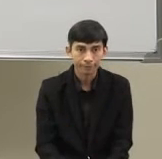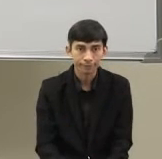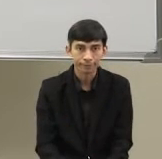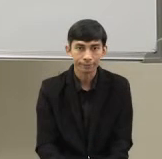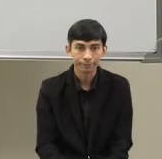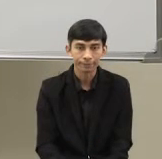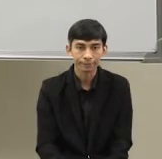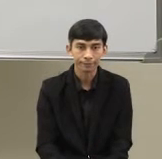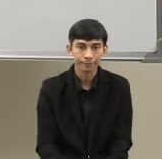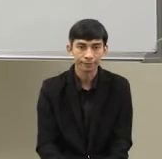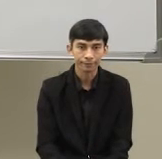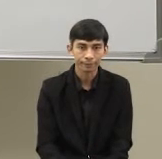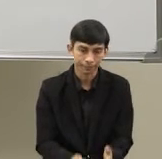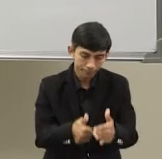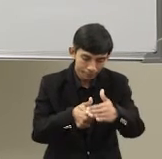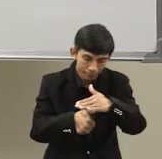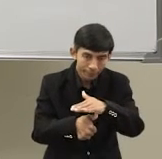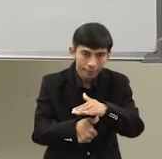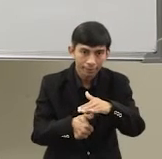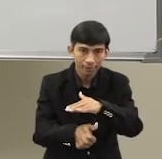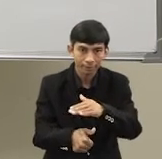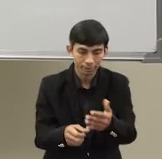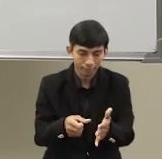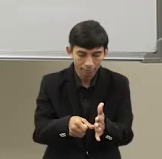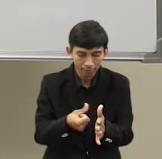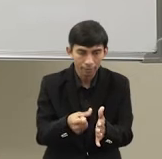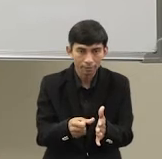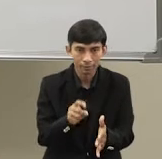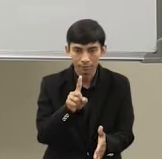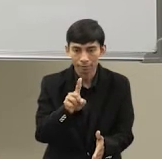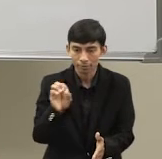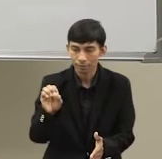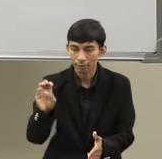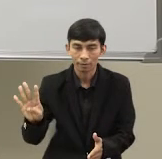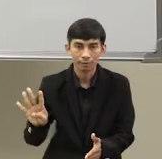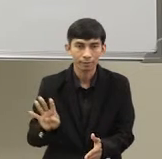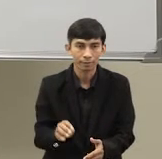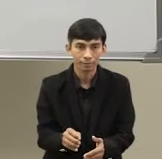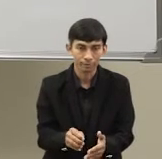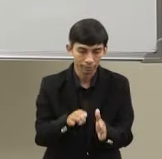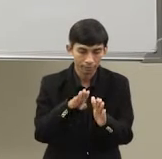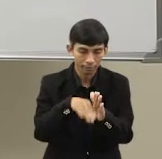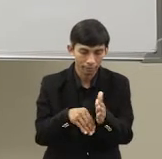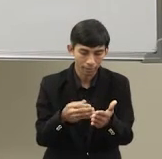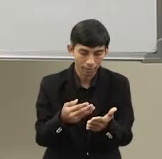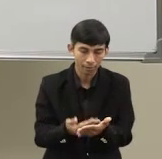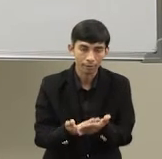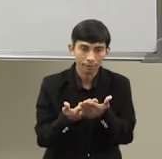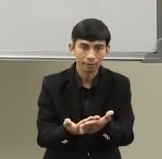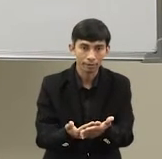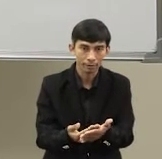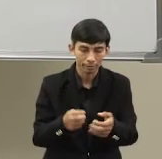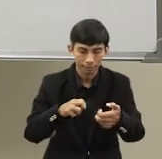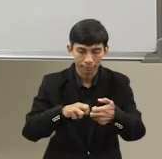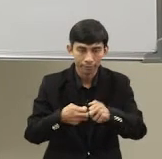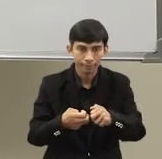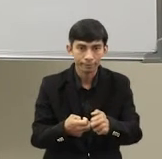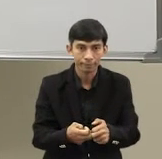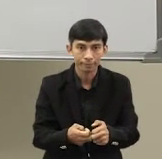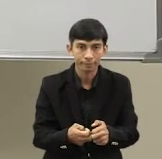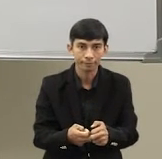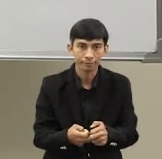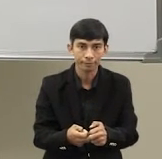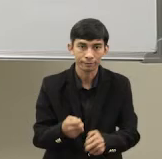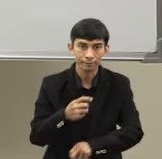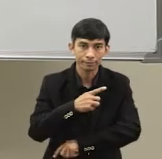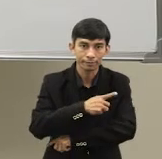chà nè nơi hàng cào nè con á tùng po ti mùi rồi bún ca bằng cá trăm nào chắc nơi